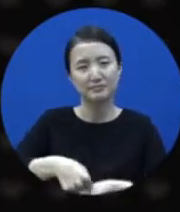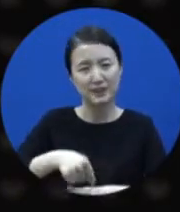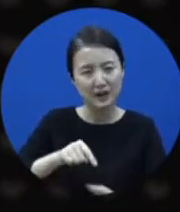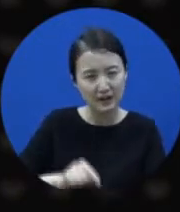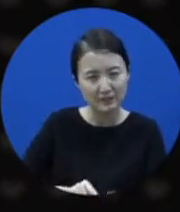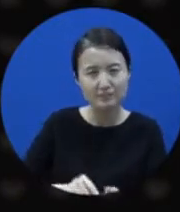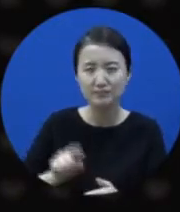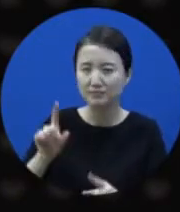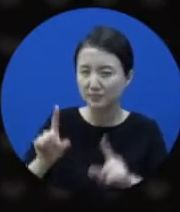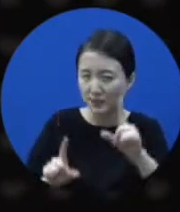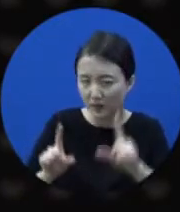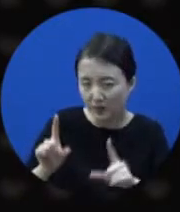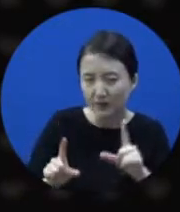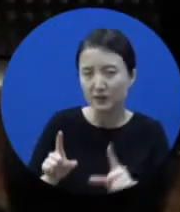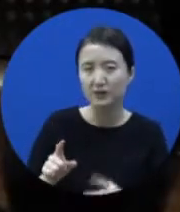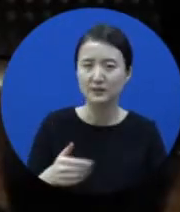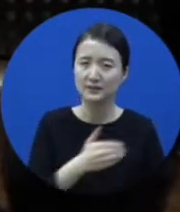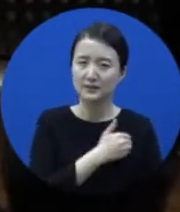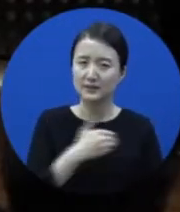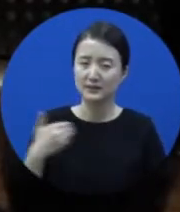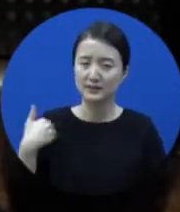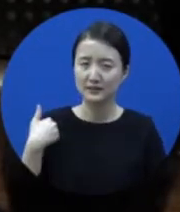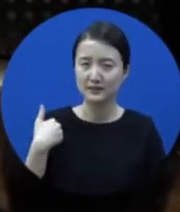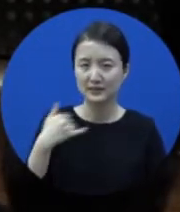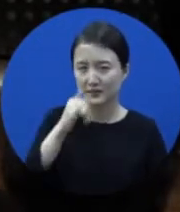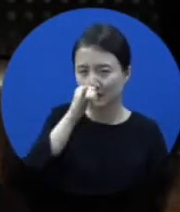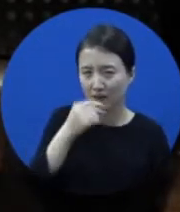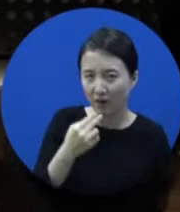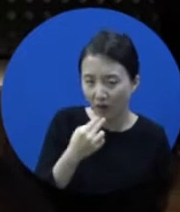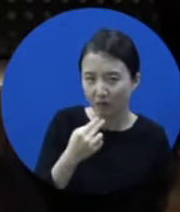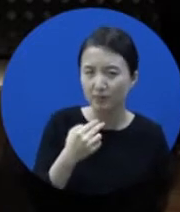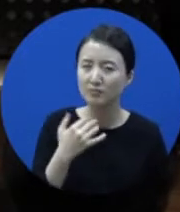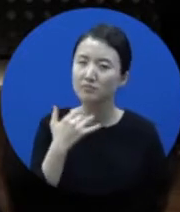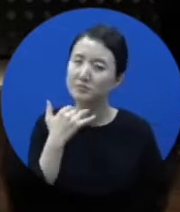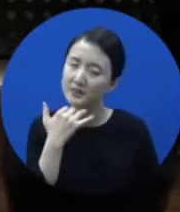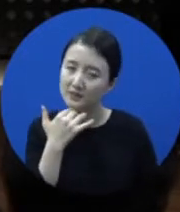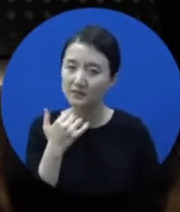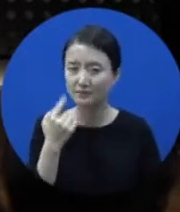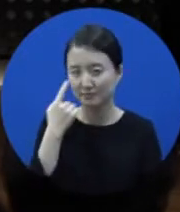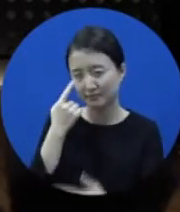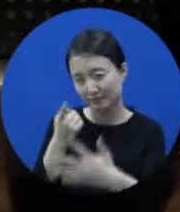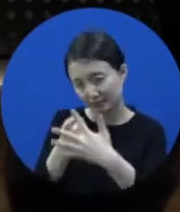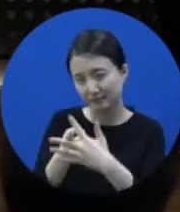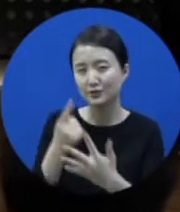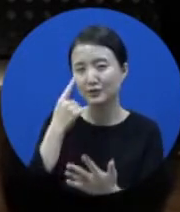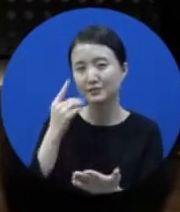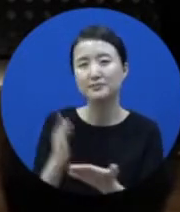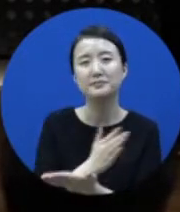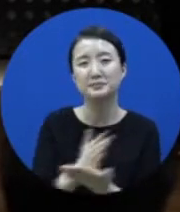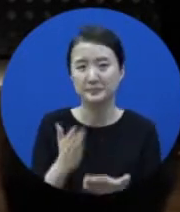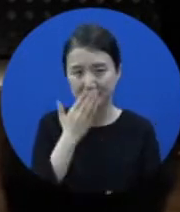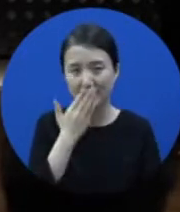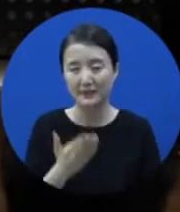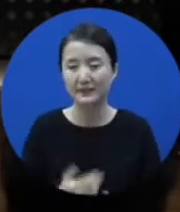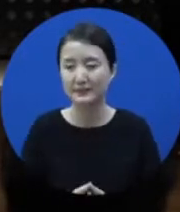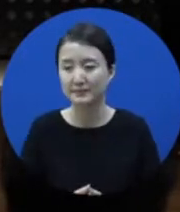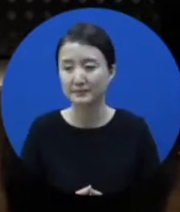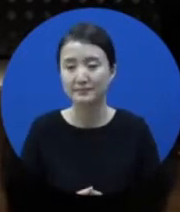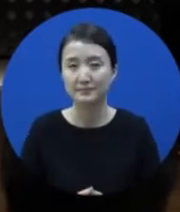있는지 없는지 알 수가 있습니다. 그러니까 예를 들면요, 그 야단을 치잖아요. 그럼 아이들은 금방 어때요?